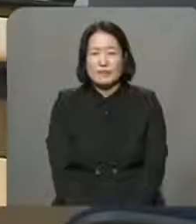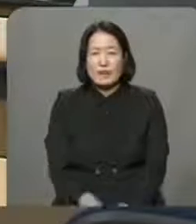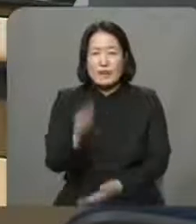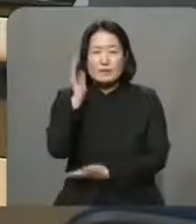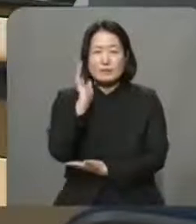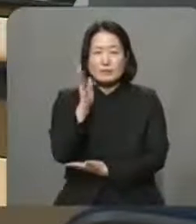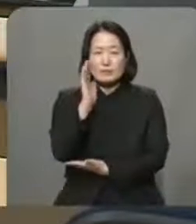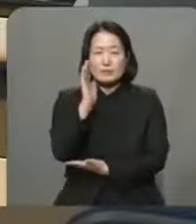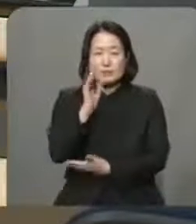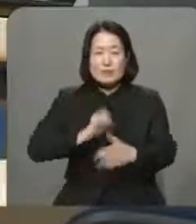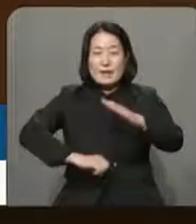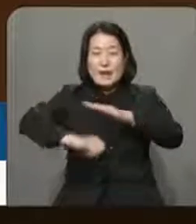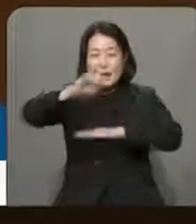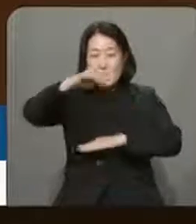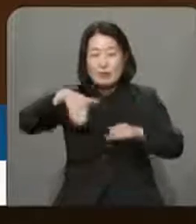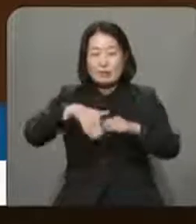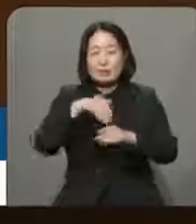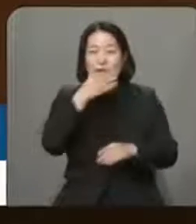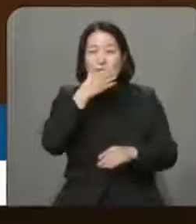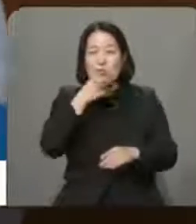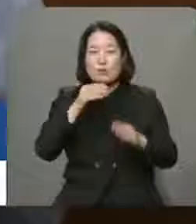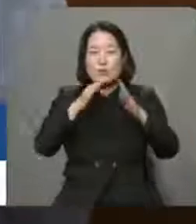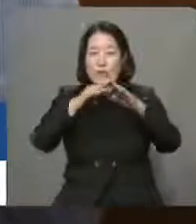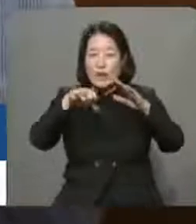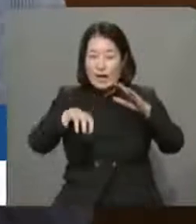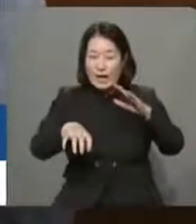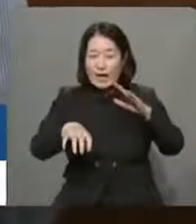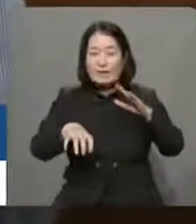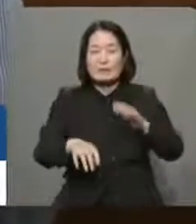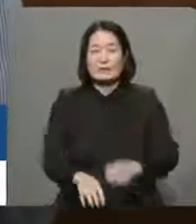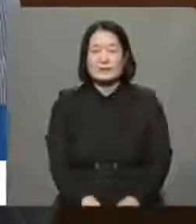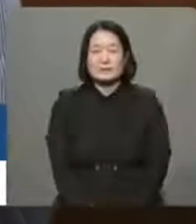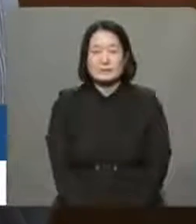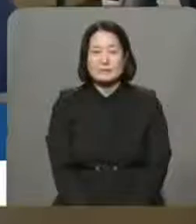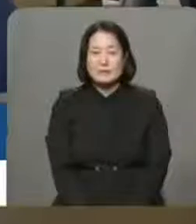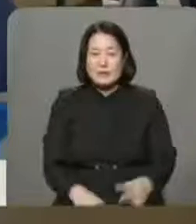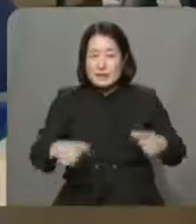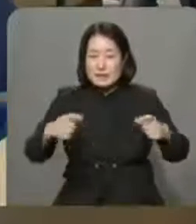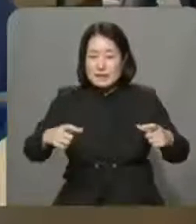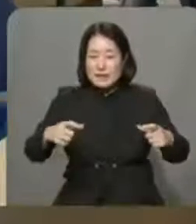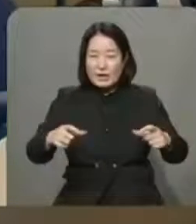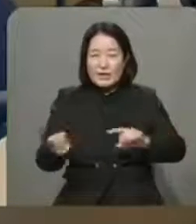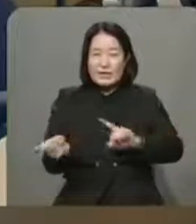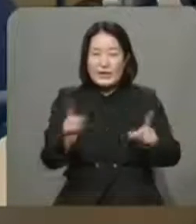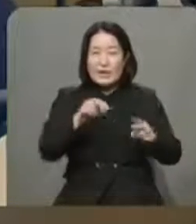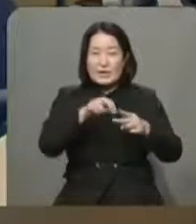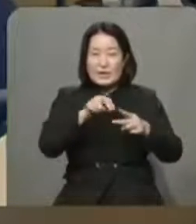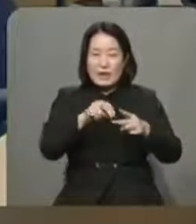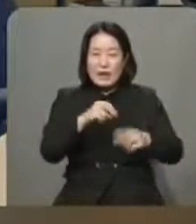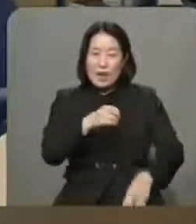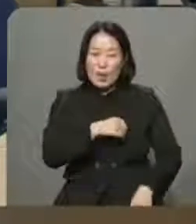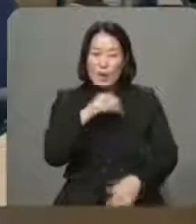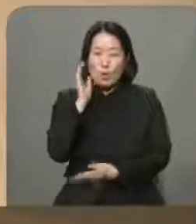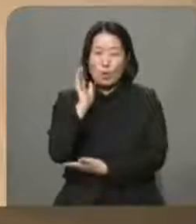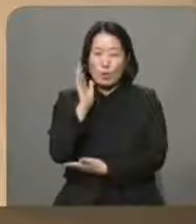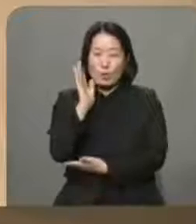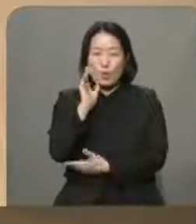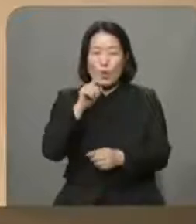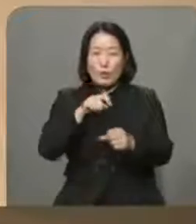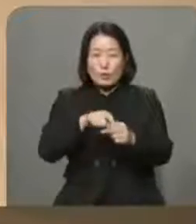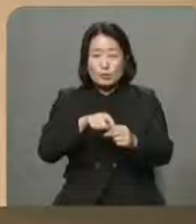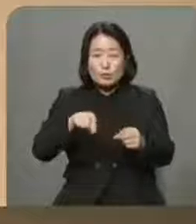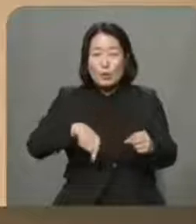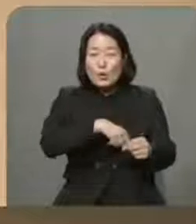강의가 한창인 양양군 문화복지회관에 담당입니다 지역자활센터가 회원들의 교육을 위해